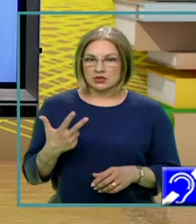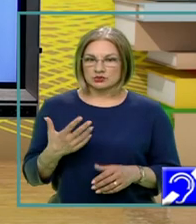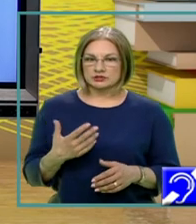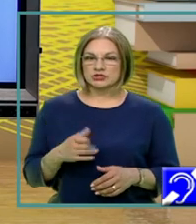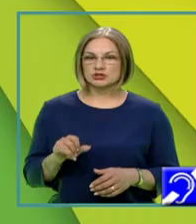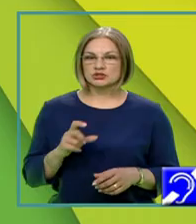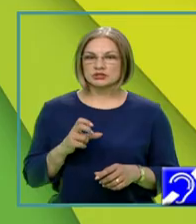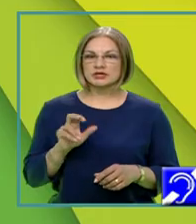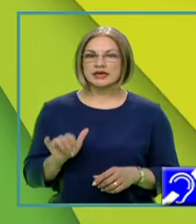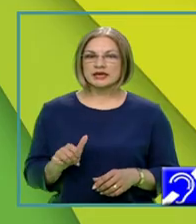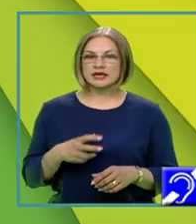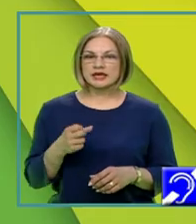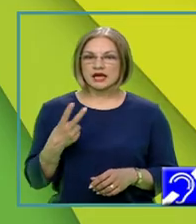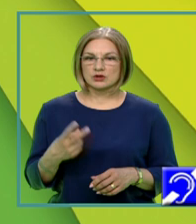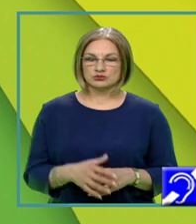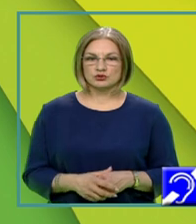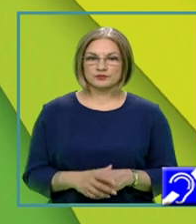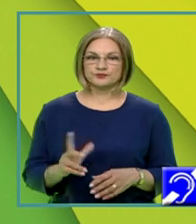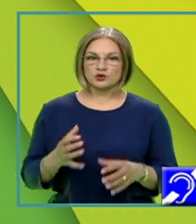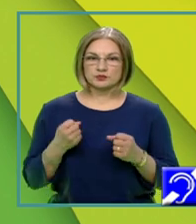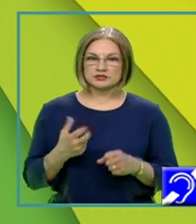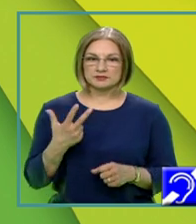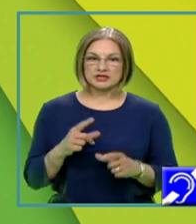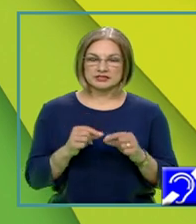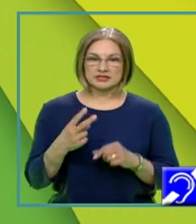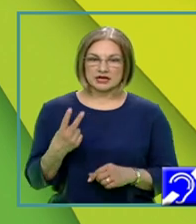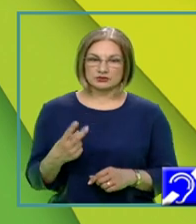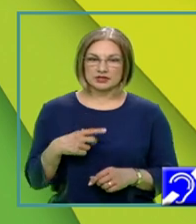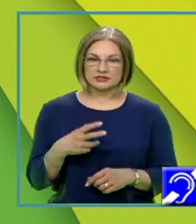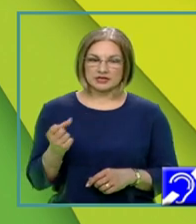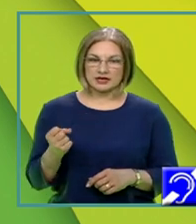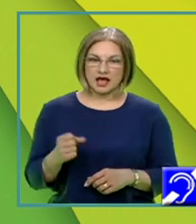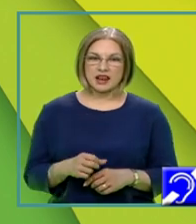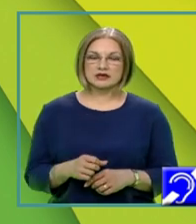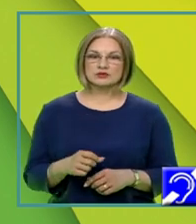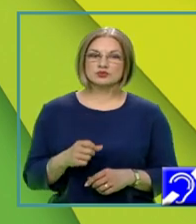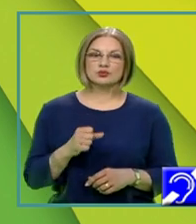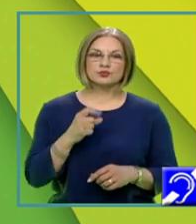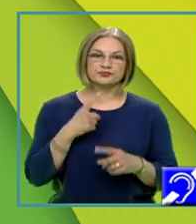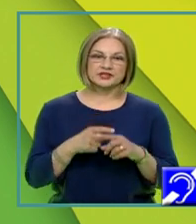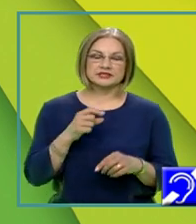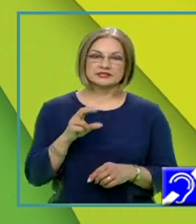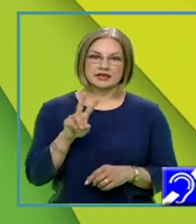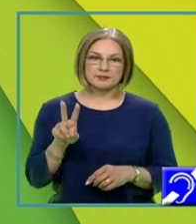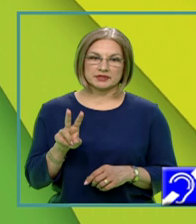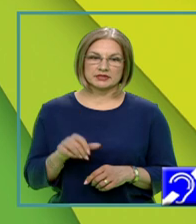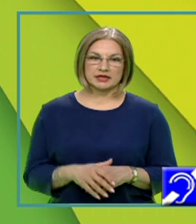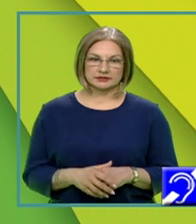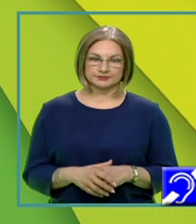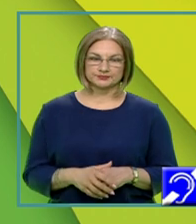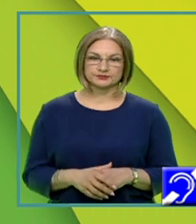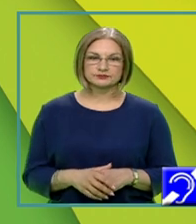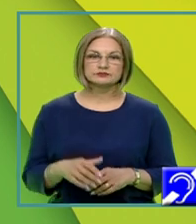yt2 vom obține 3 Star doi este egal cu x la pătrat adică trei la pătrat